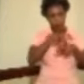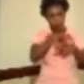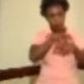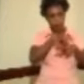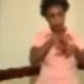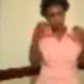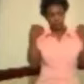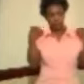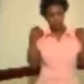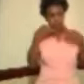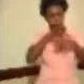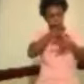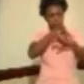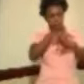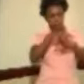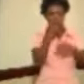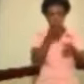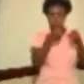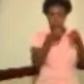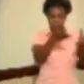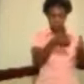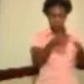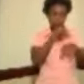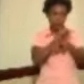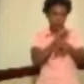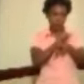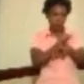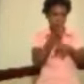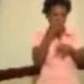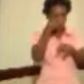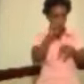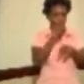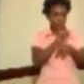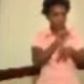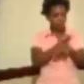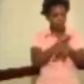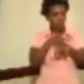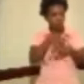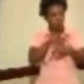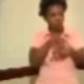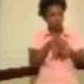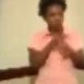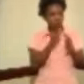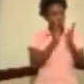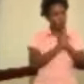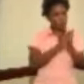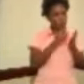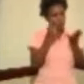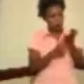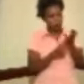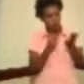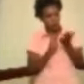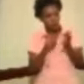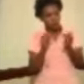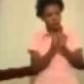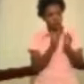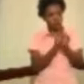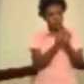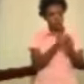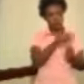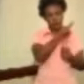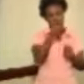terriens qui ne travaillent pas leur terre à pour travailler terre, soit mon contrat avant, de terre là pour vous, il y a un pour vous,